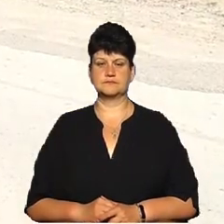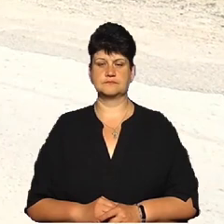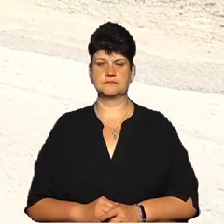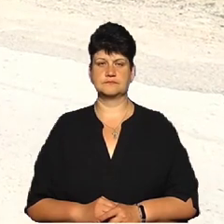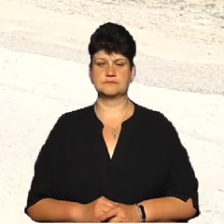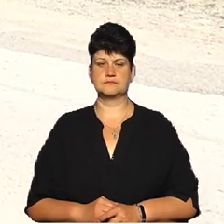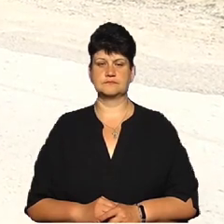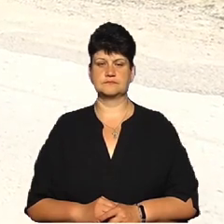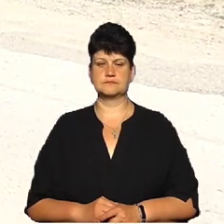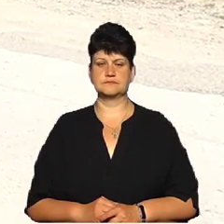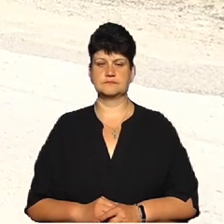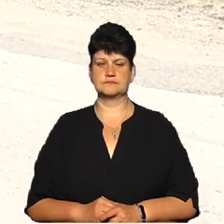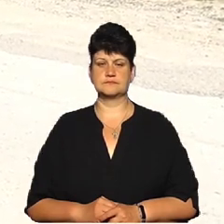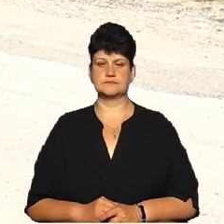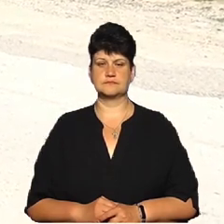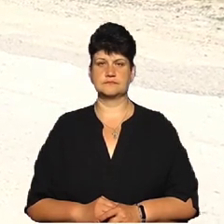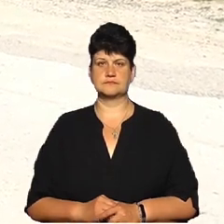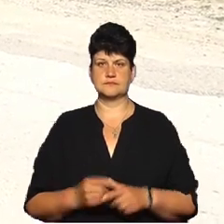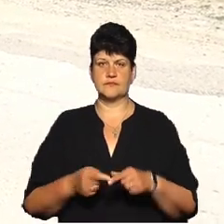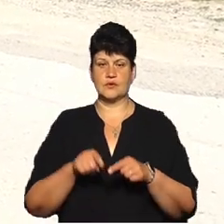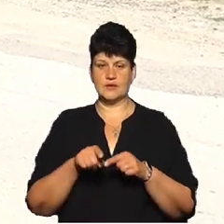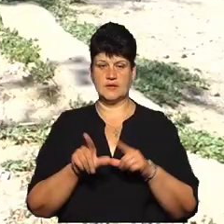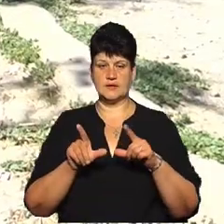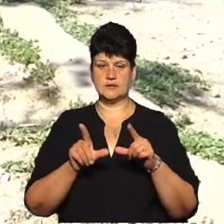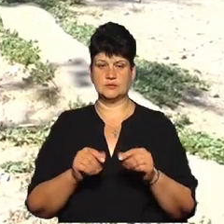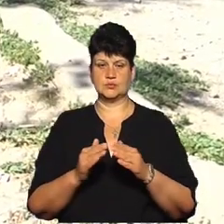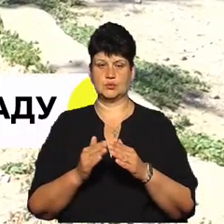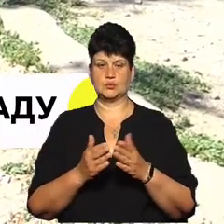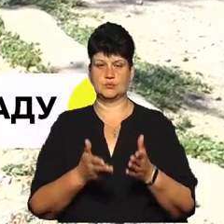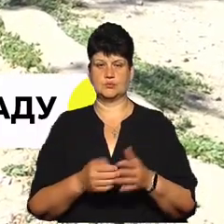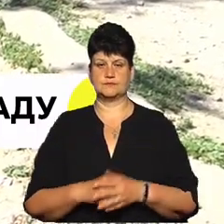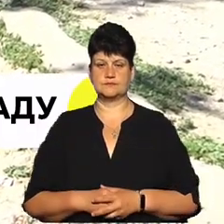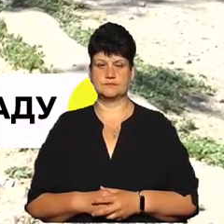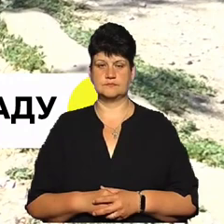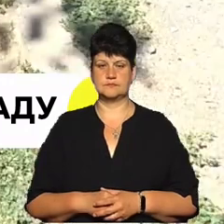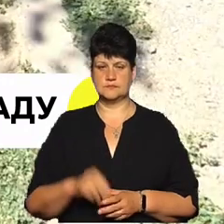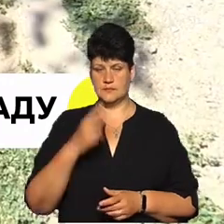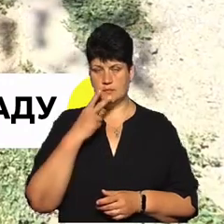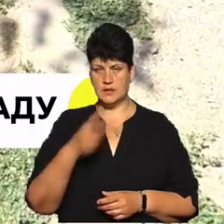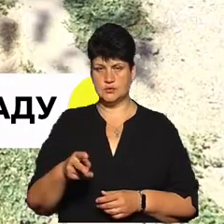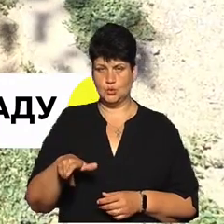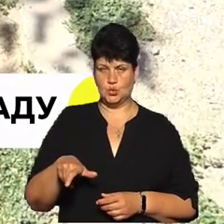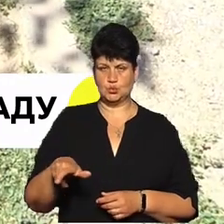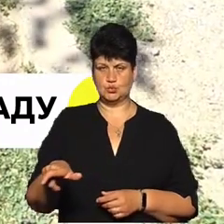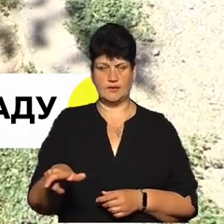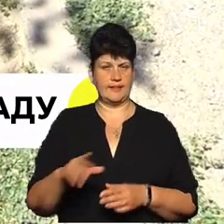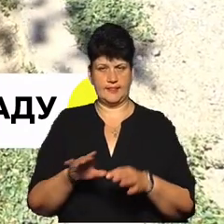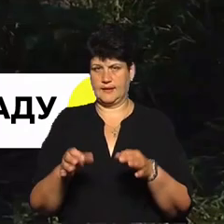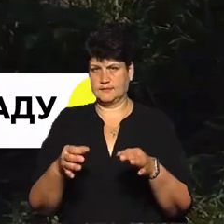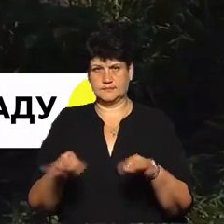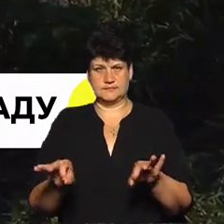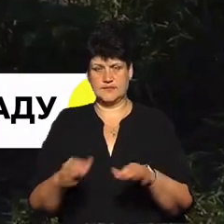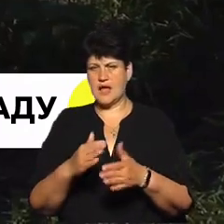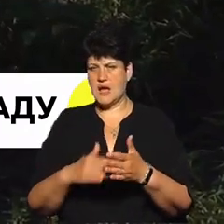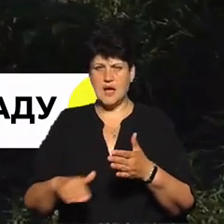Ось таким чином долаємо дорогу додому. Як бачимо, тротуари абсолютно не є доступними і абсолютно,